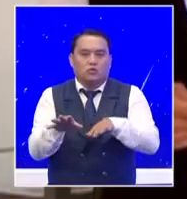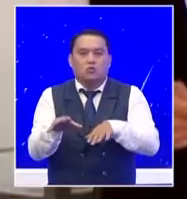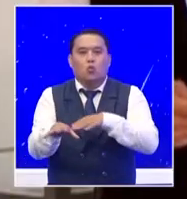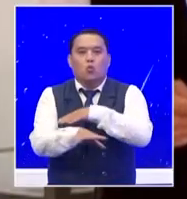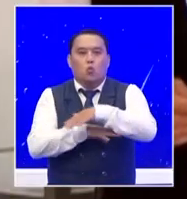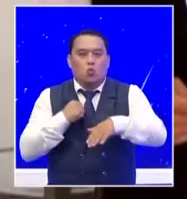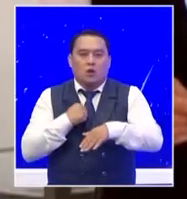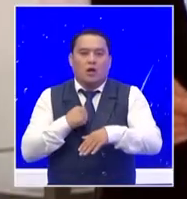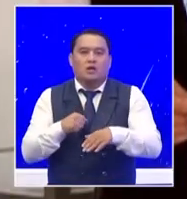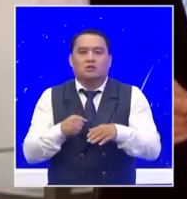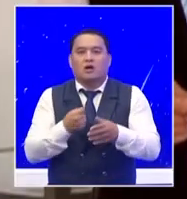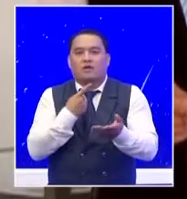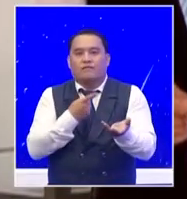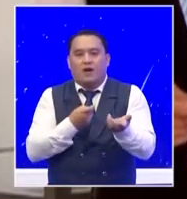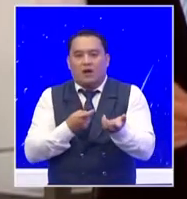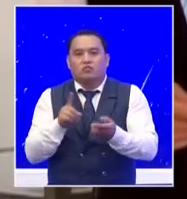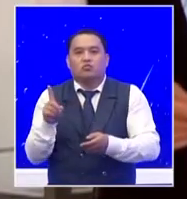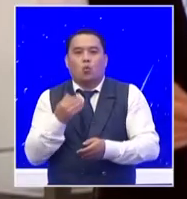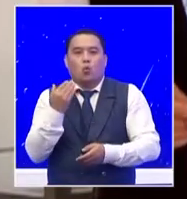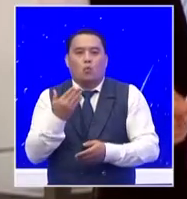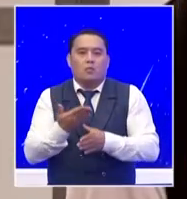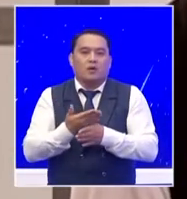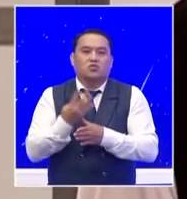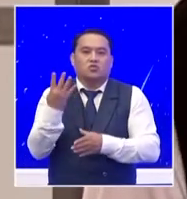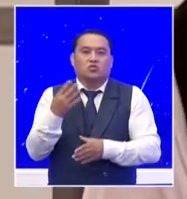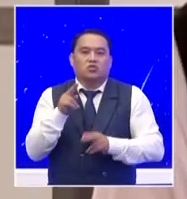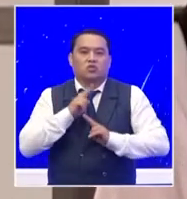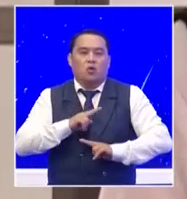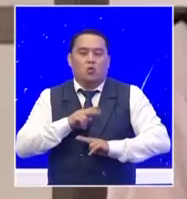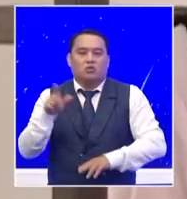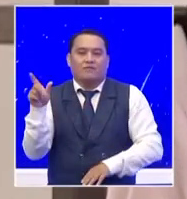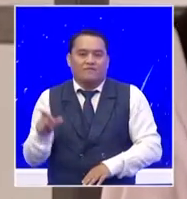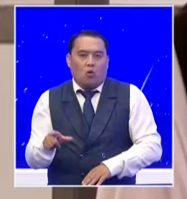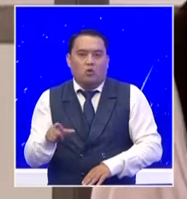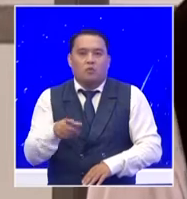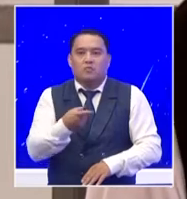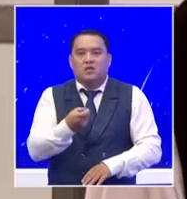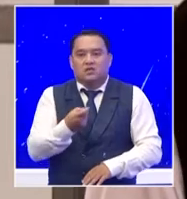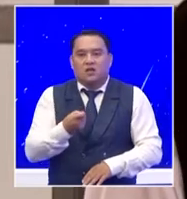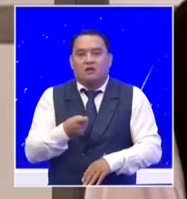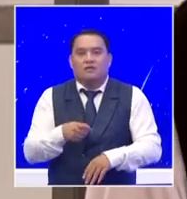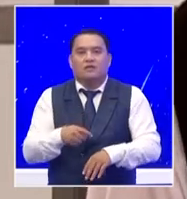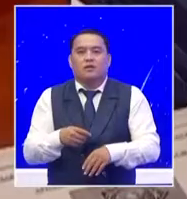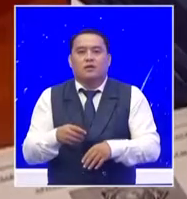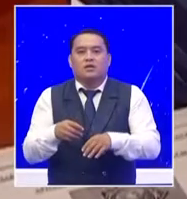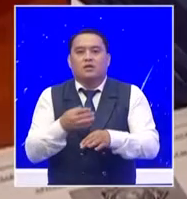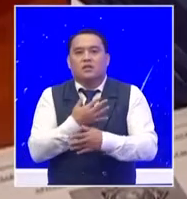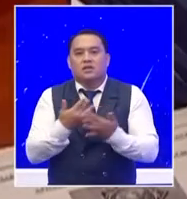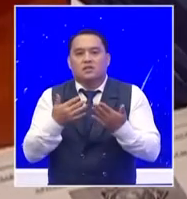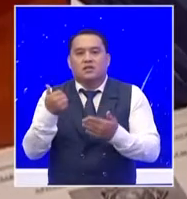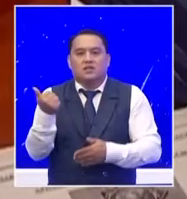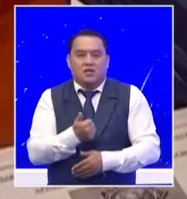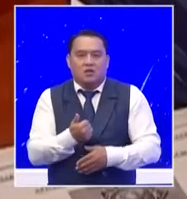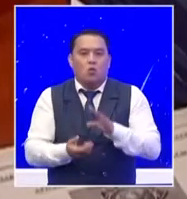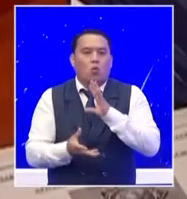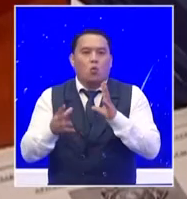собой целый арсенал. Выяснилось, что ему помогали четверо соучастников. Пистолеты и автоматы они выносили несколько недель. В